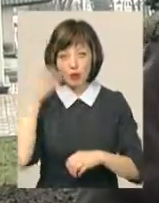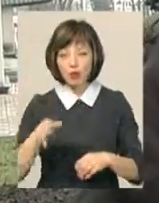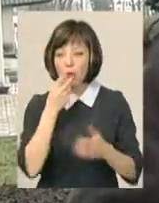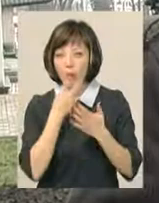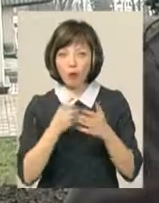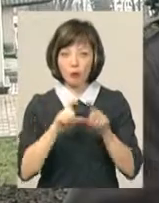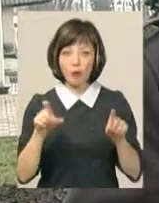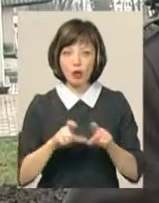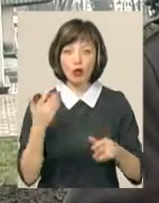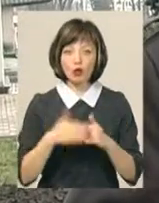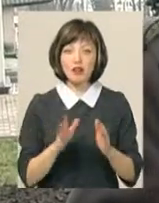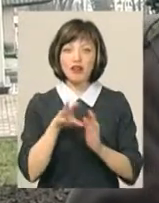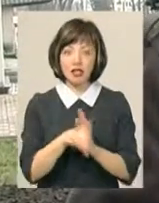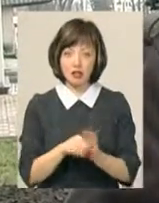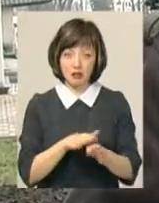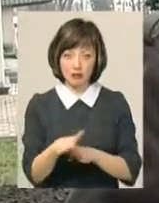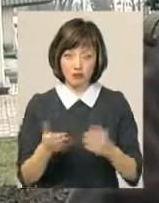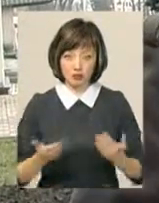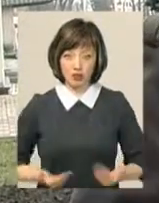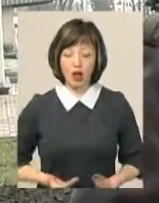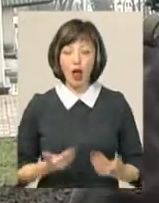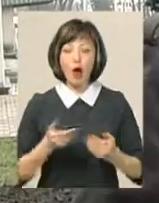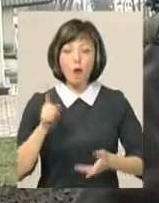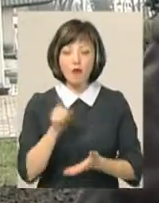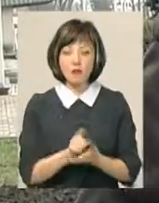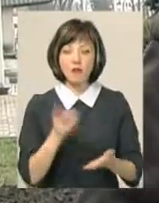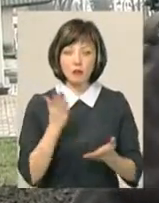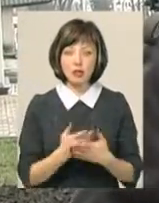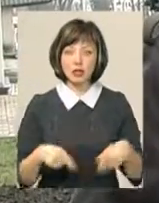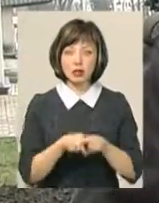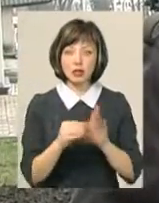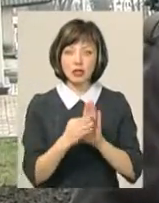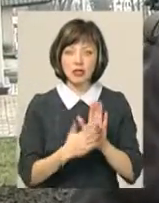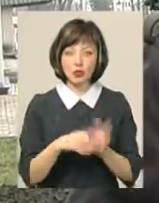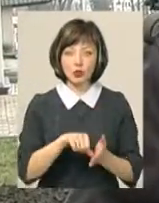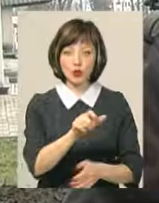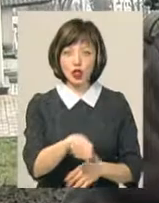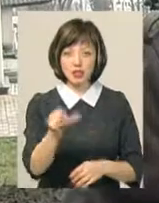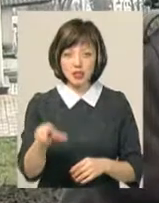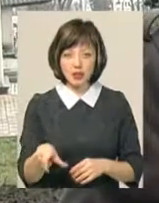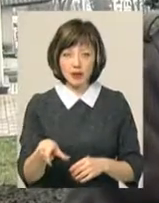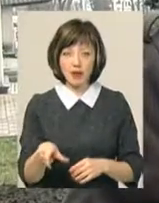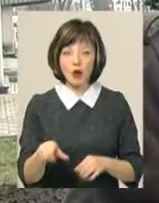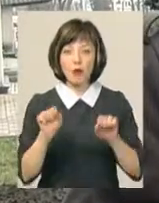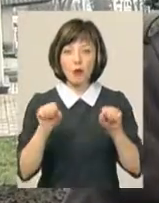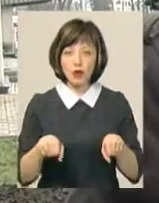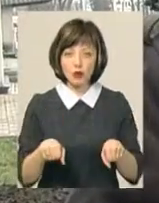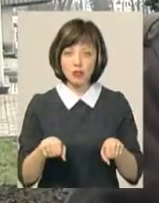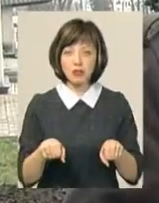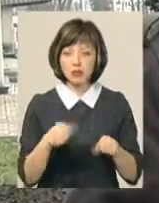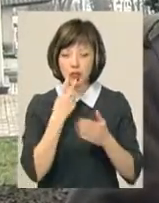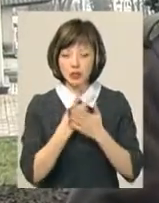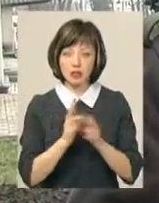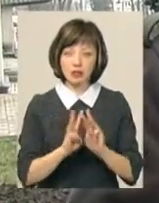ті об'єкти, які вже втілені в життя. Обов'язковим є також реєстрація учасників, її можна знайти на нашому сайті.